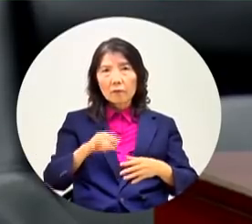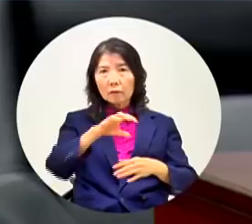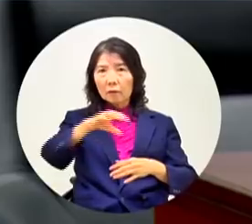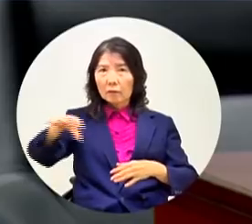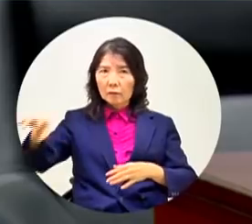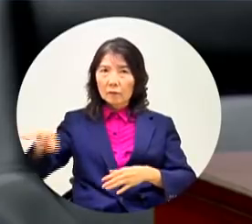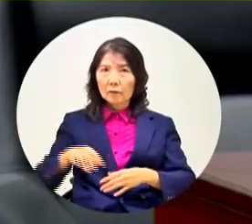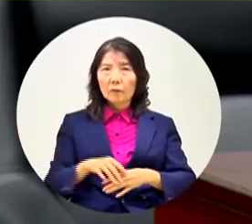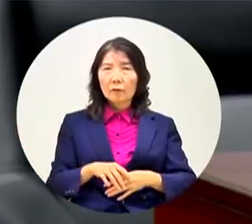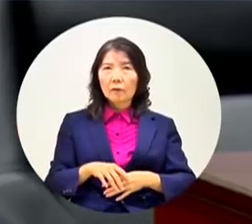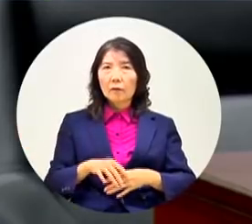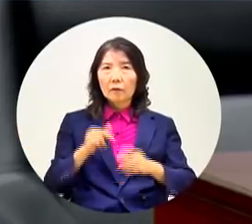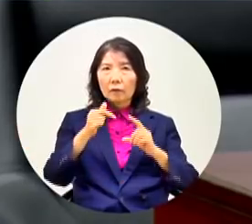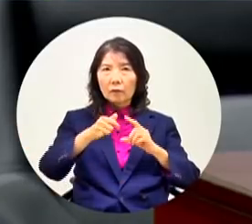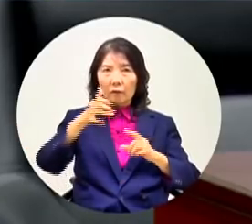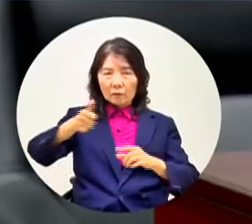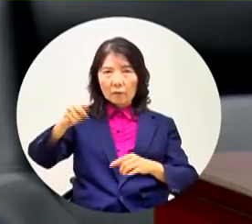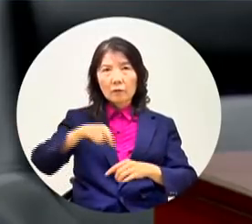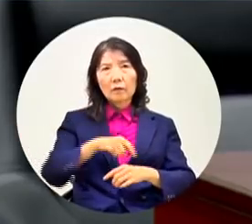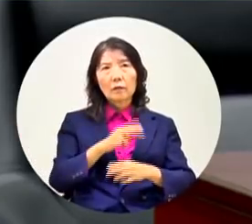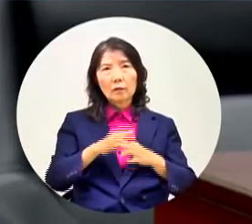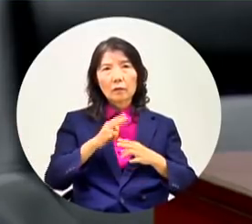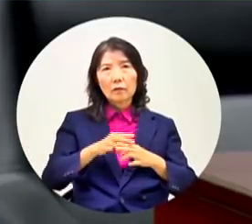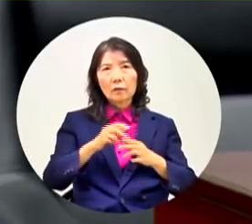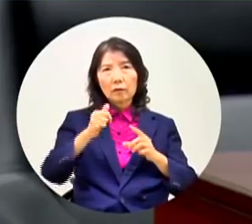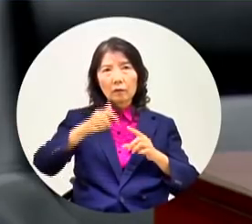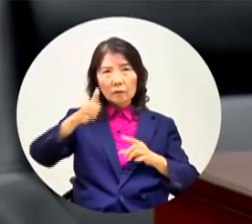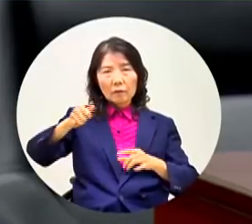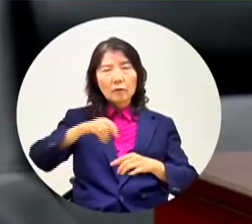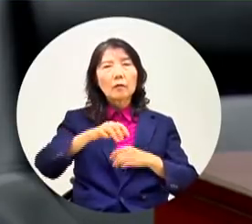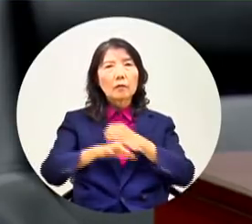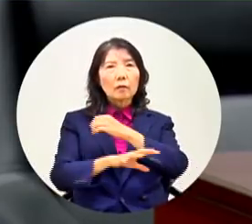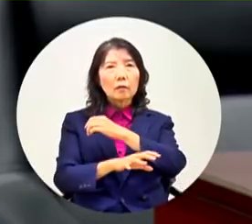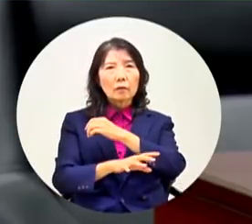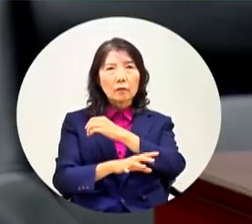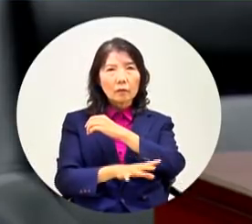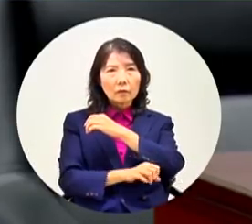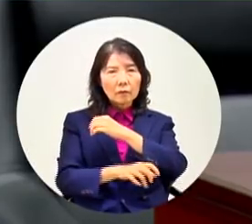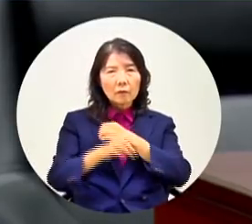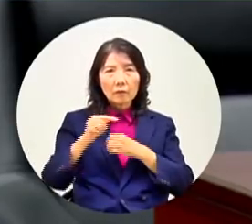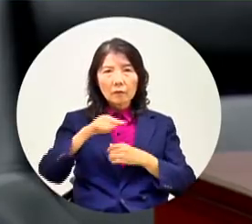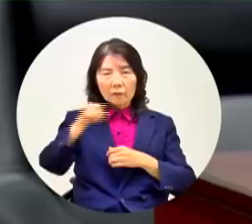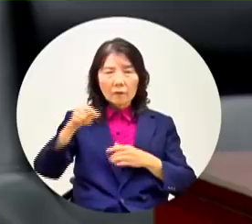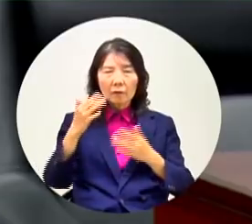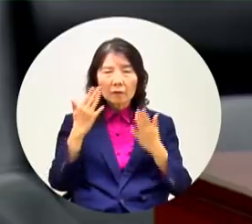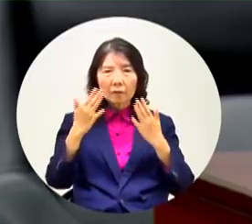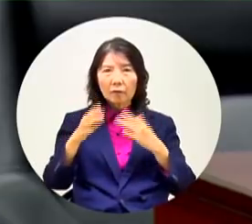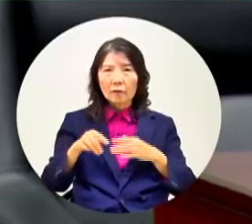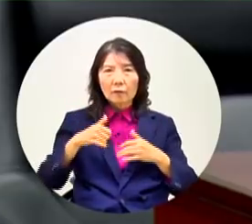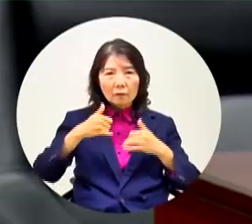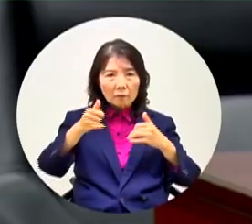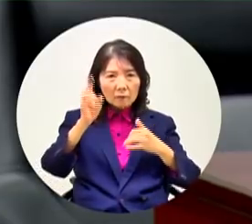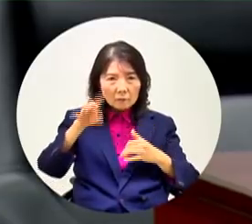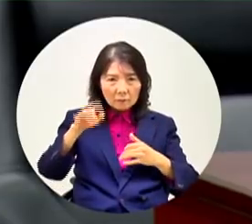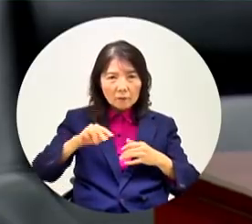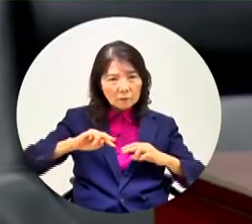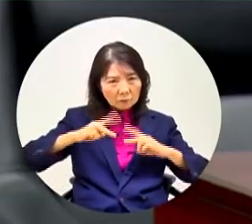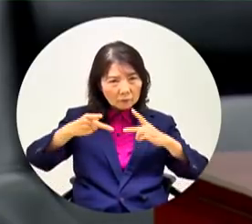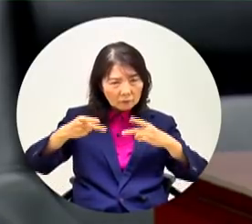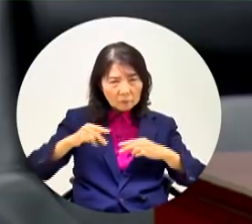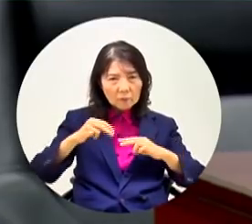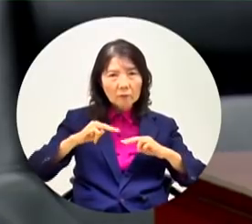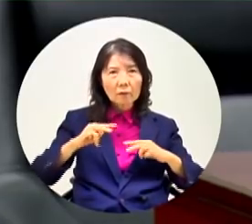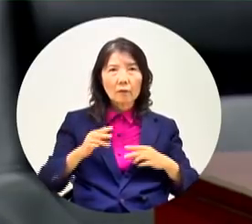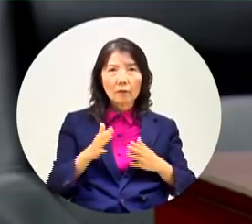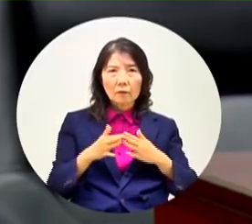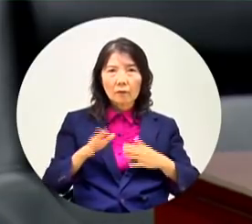包括我们区长，我相信区长上基层，他们上清楚，啊，咱的路对呀，需要改善。我相